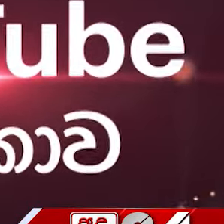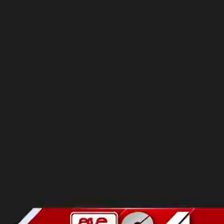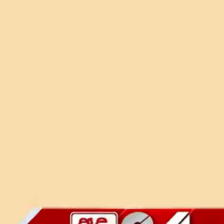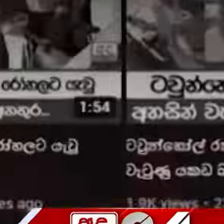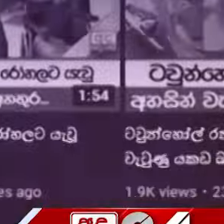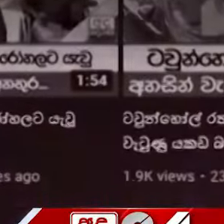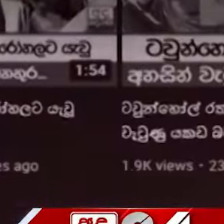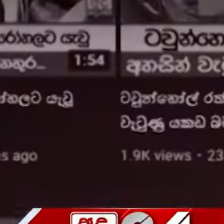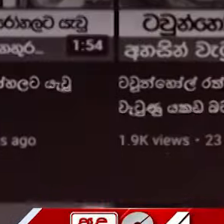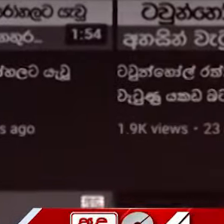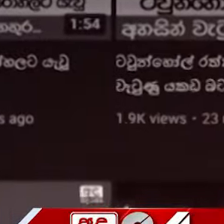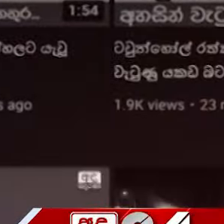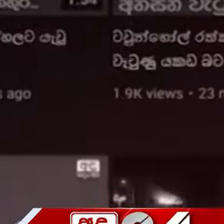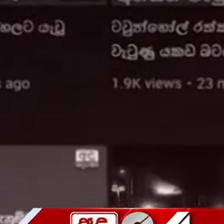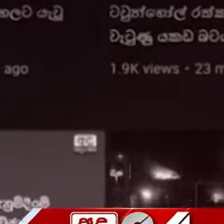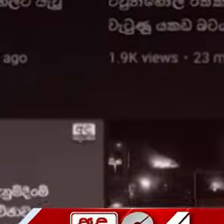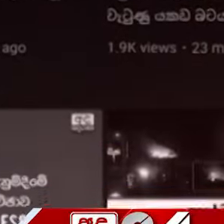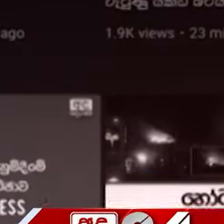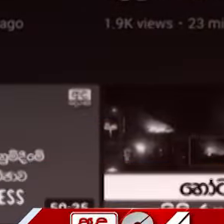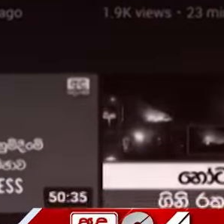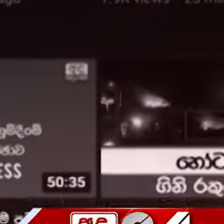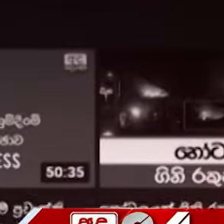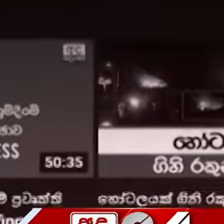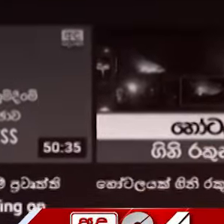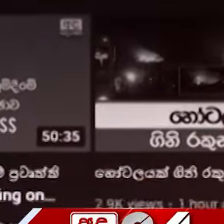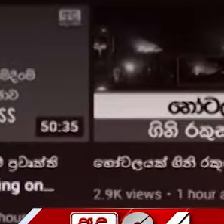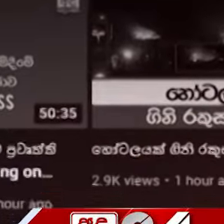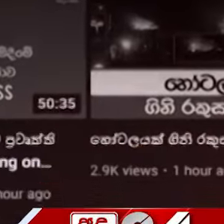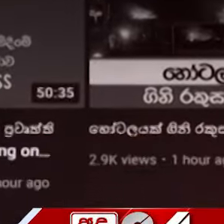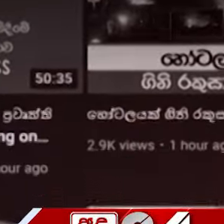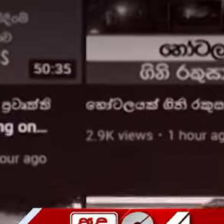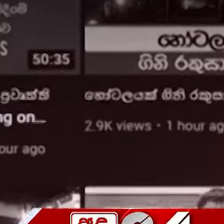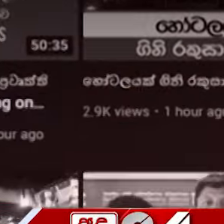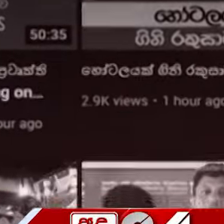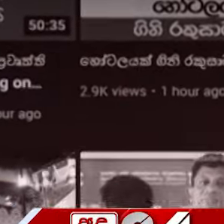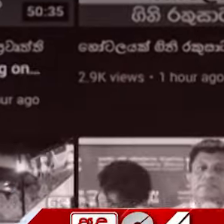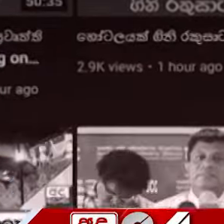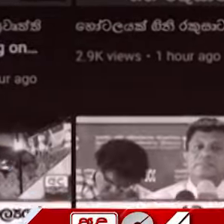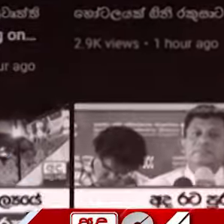නාලිකාව YouTube අද දෙරණ දැන්ම subscribe කරන්න.